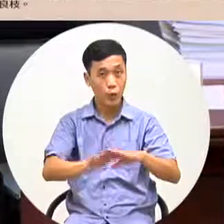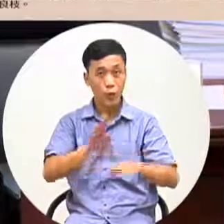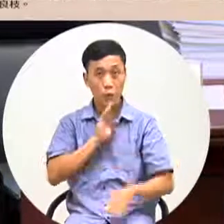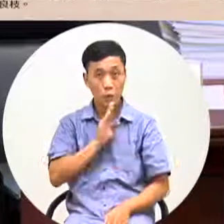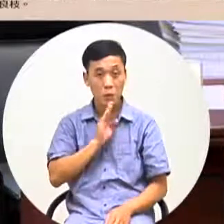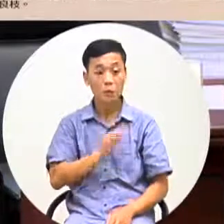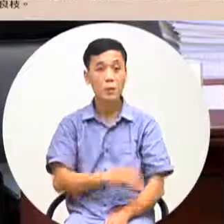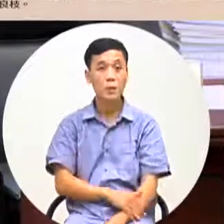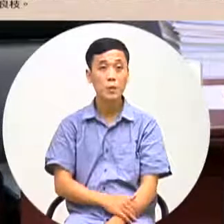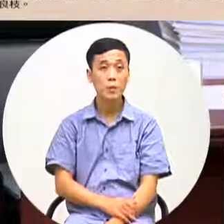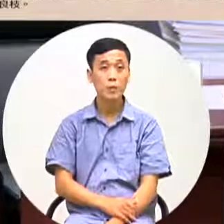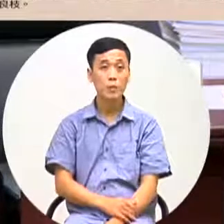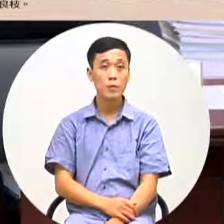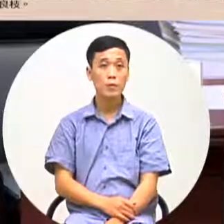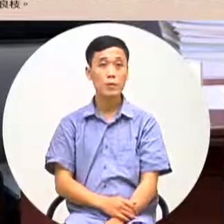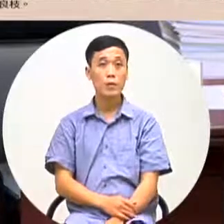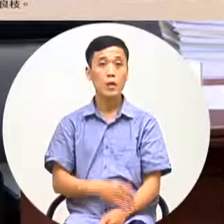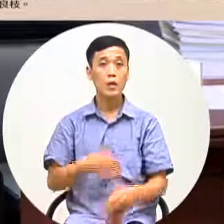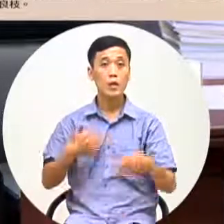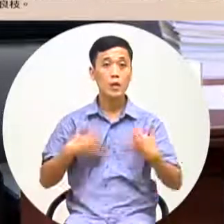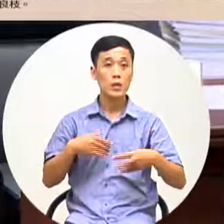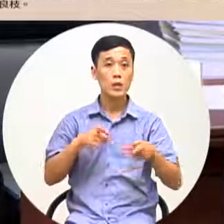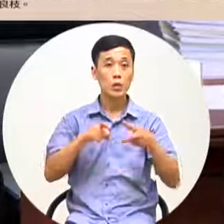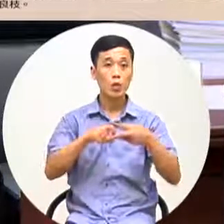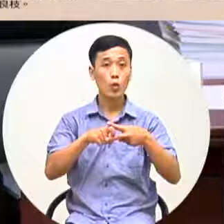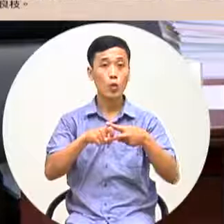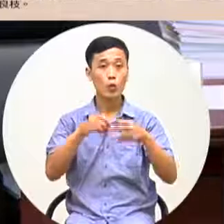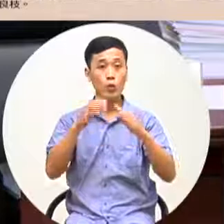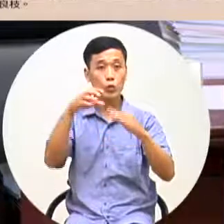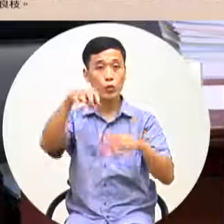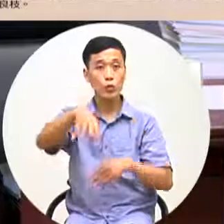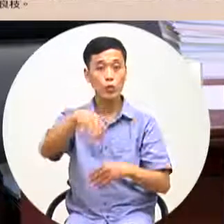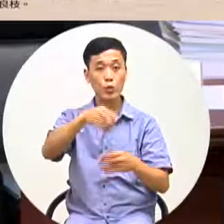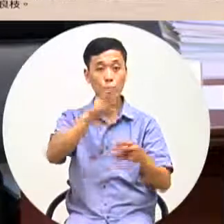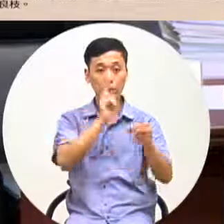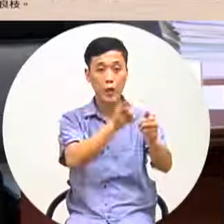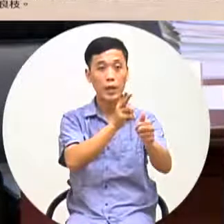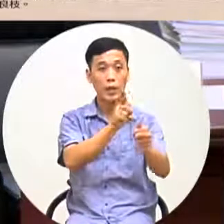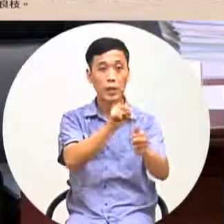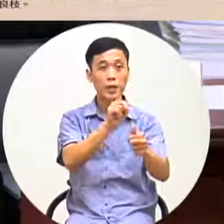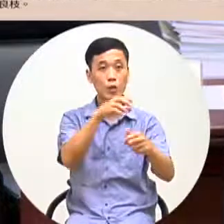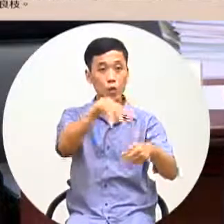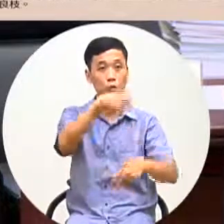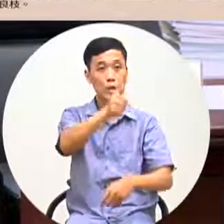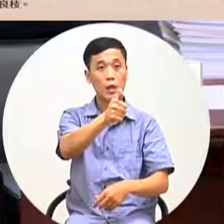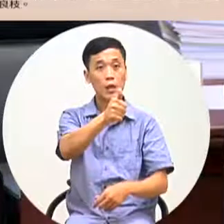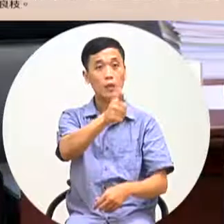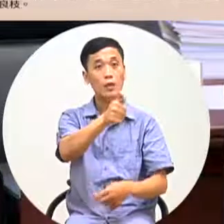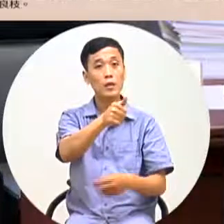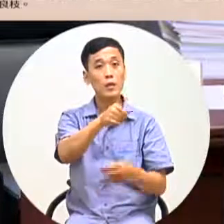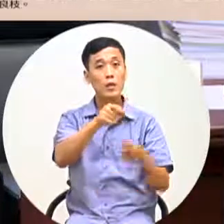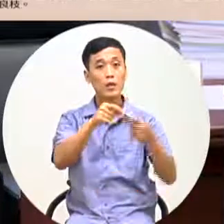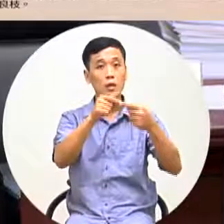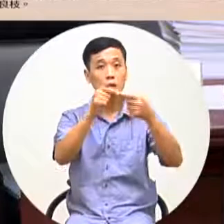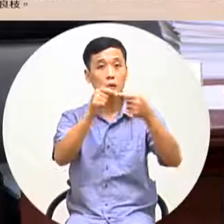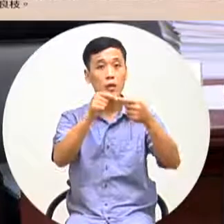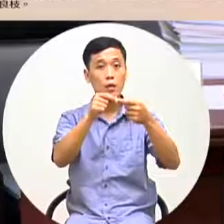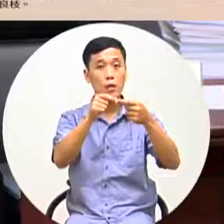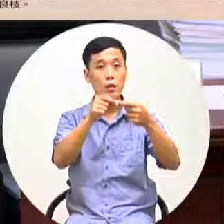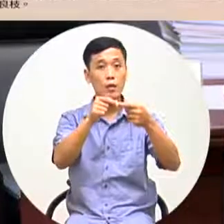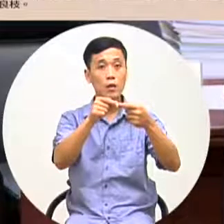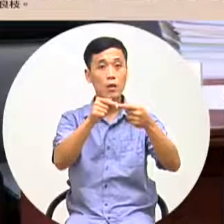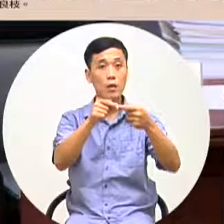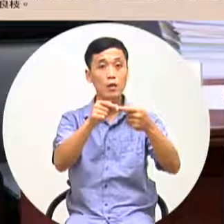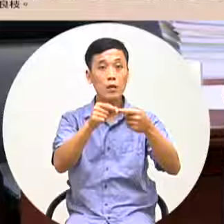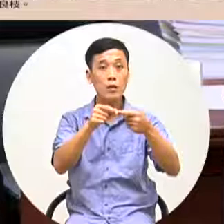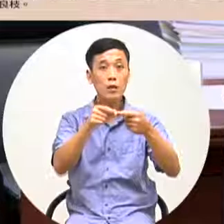新刚出来问一下好不好？好，来，处长好，来，一，好， 阴身之二，寄生之三，